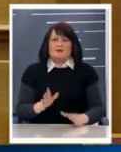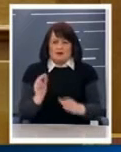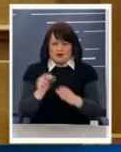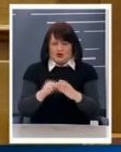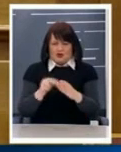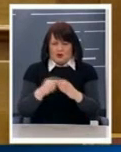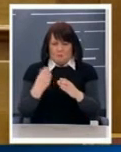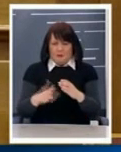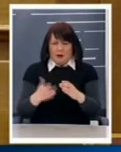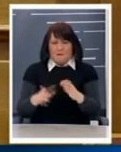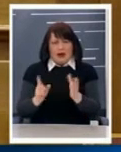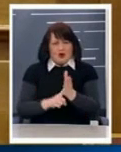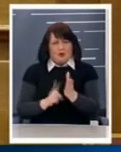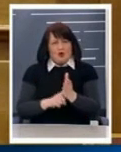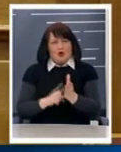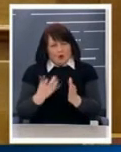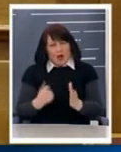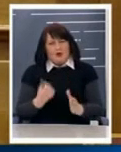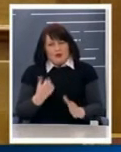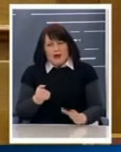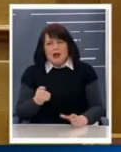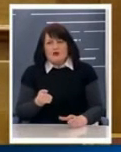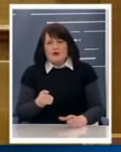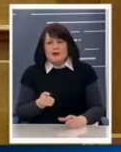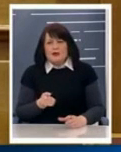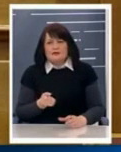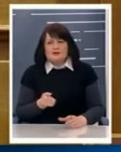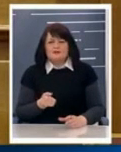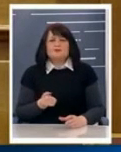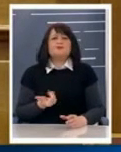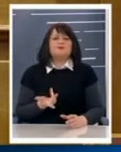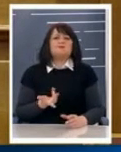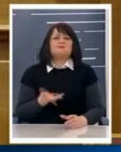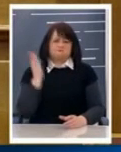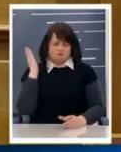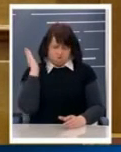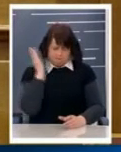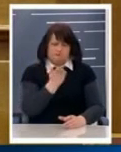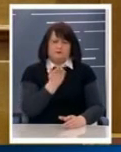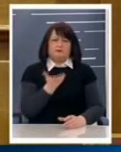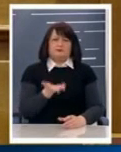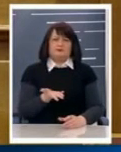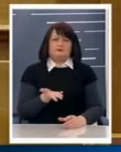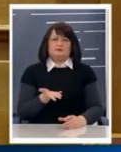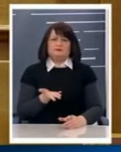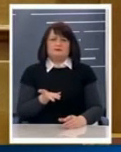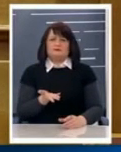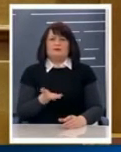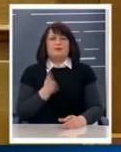νόμους με τους οποίους